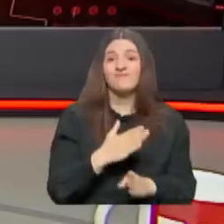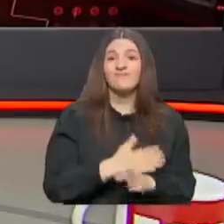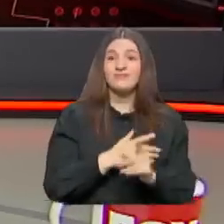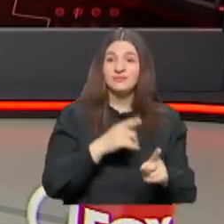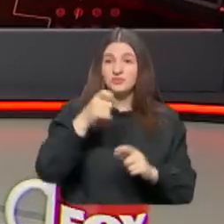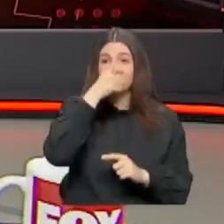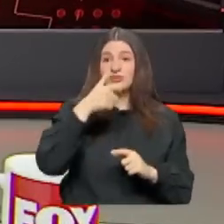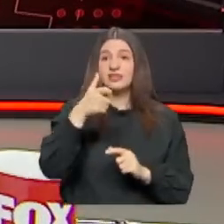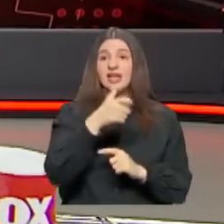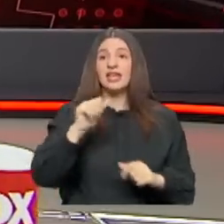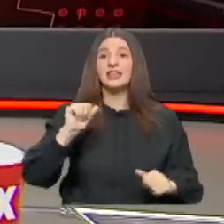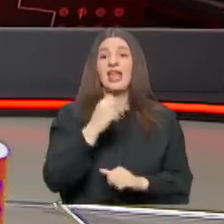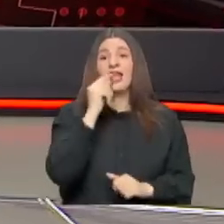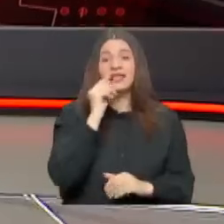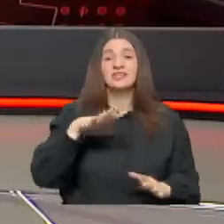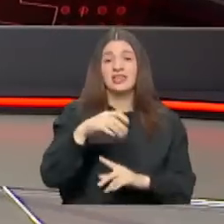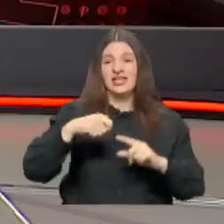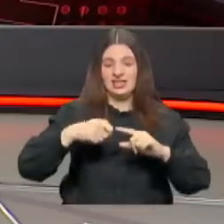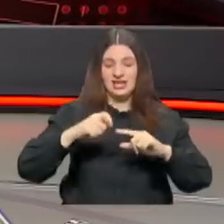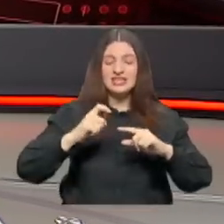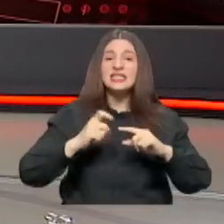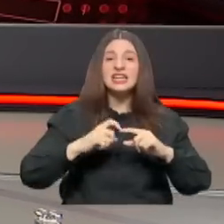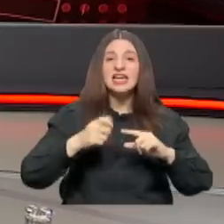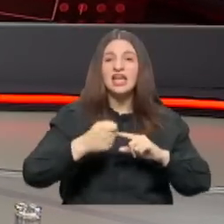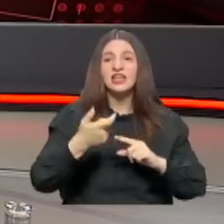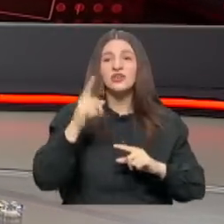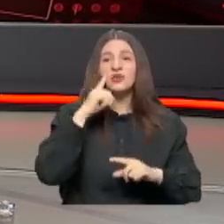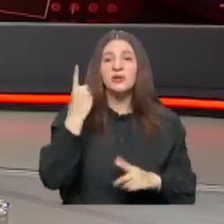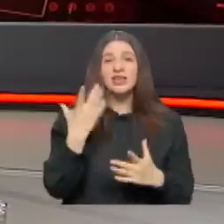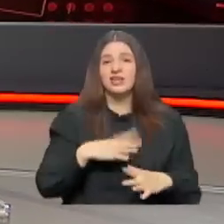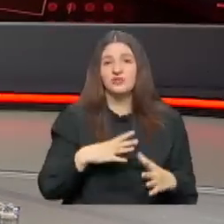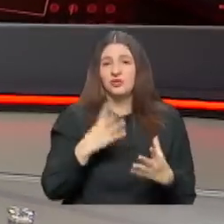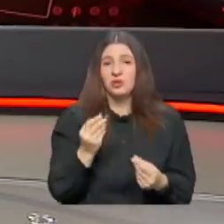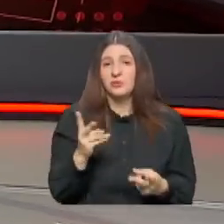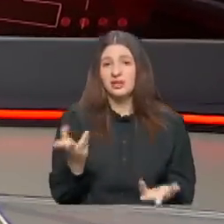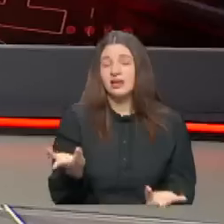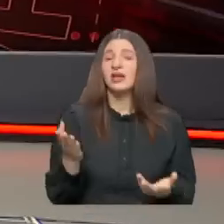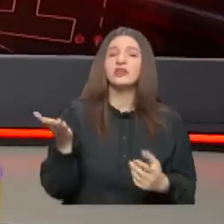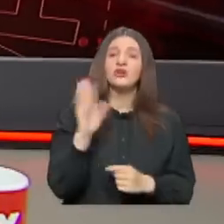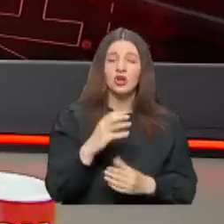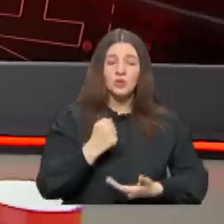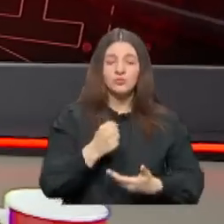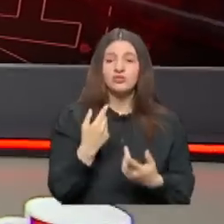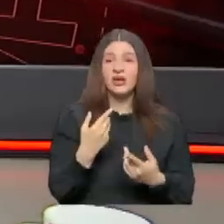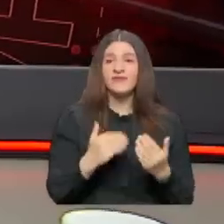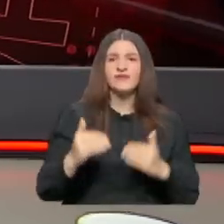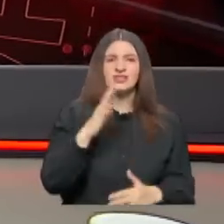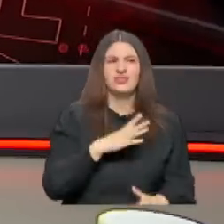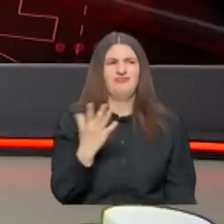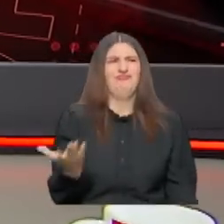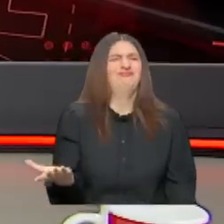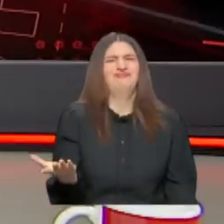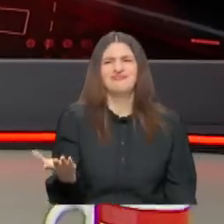Vatandaşın, bu ülkenin kıymetli insanların tırnaklarından hükümetler ne istiyor olabilir? Sonra da bütçe fazlası veriyoruz. Nasıl